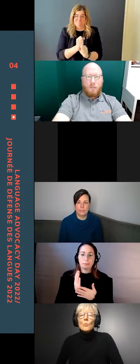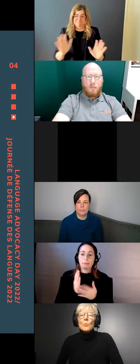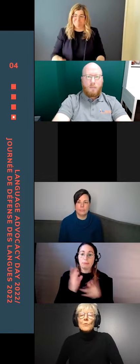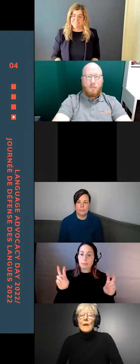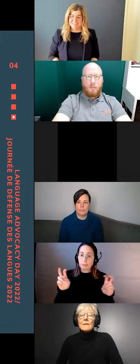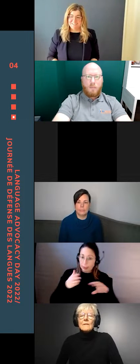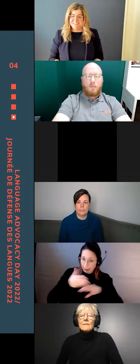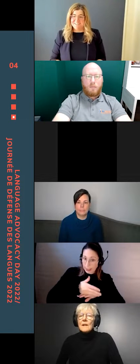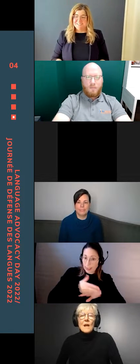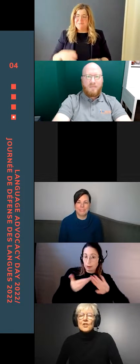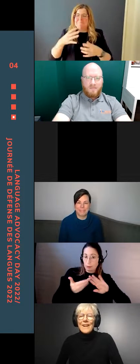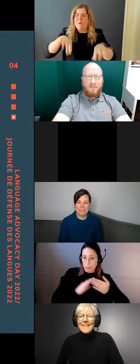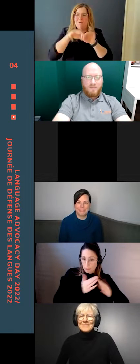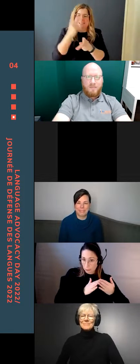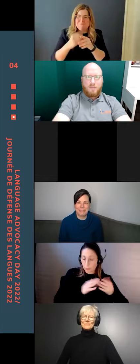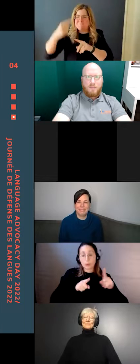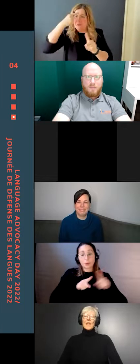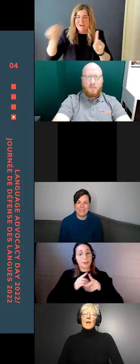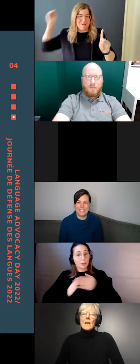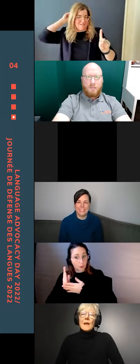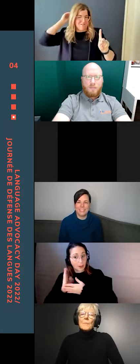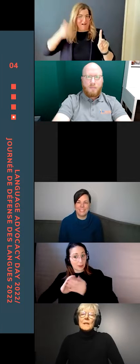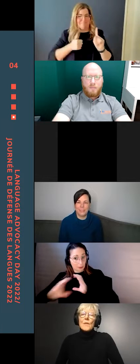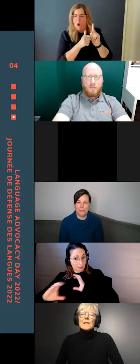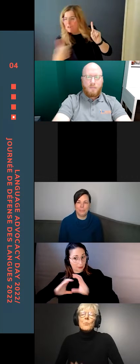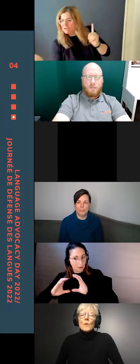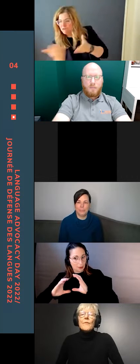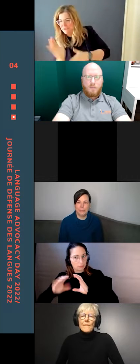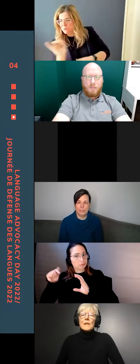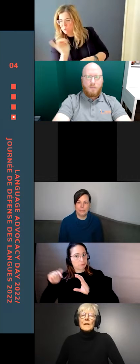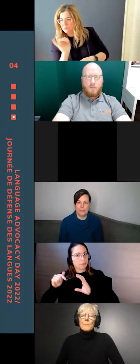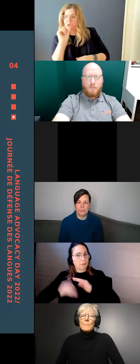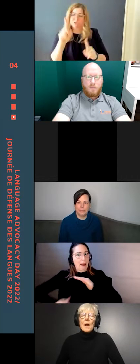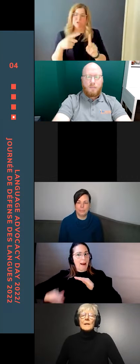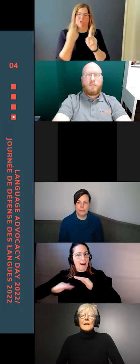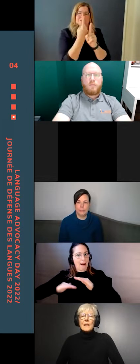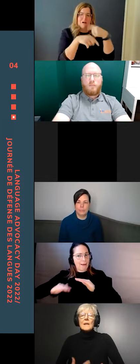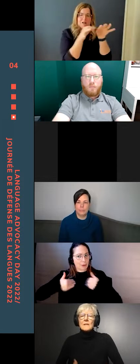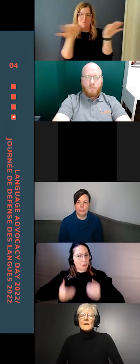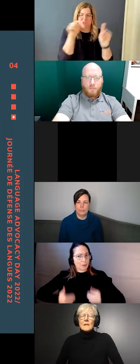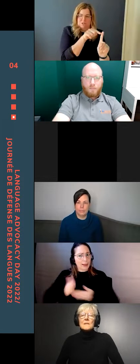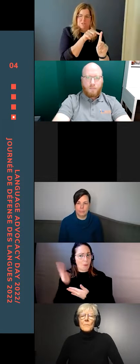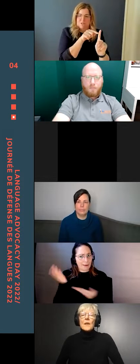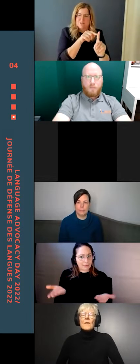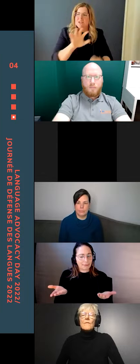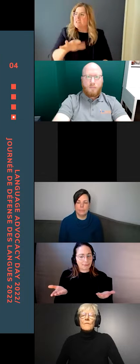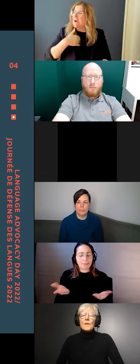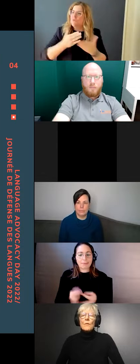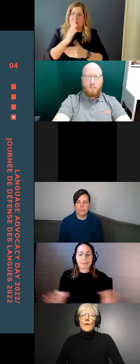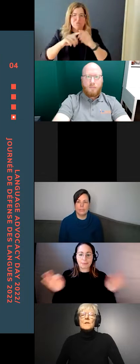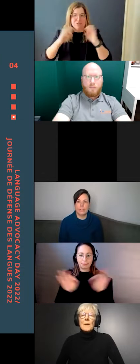droit à l'accès dans la communauté, comme le droit à la communication, c'est un droit humain de